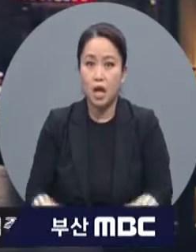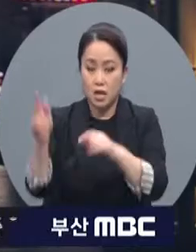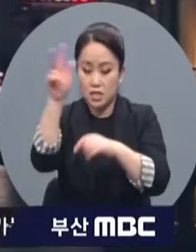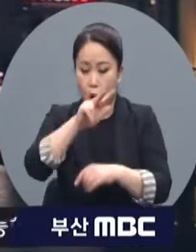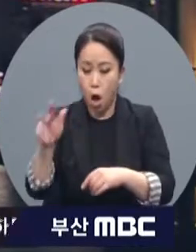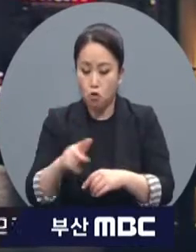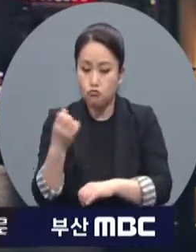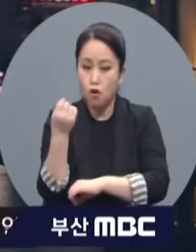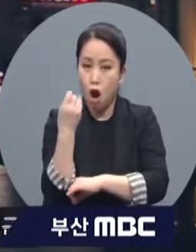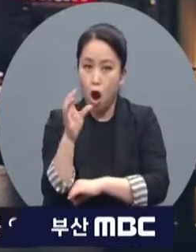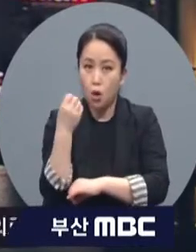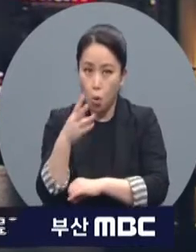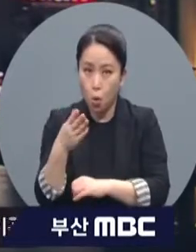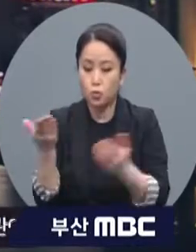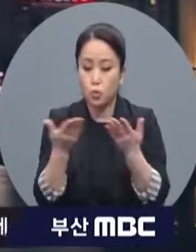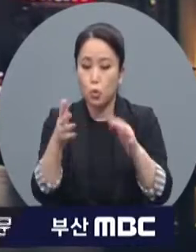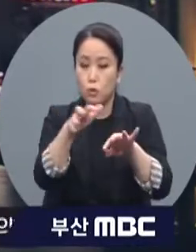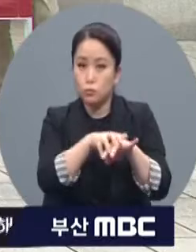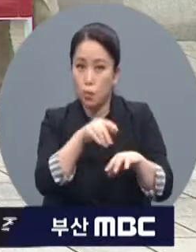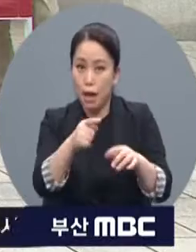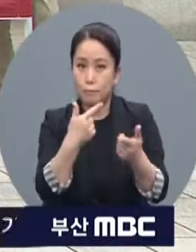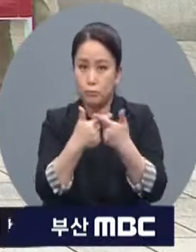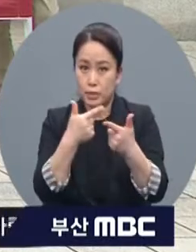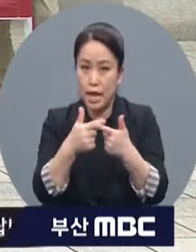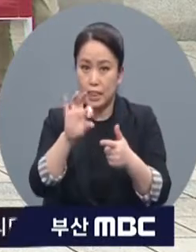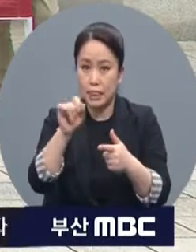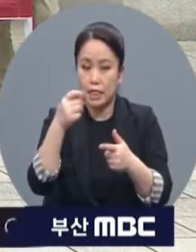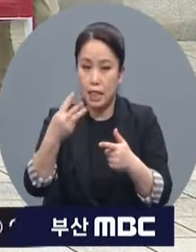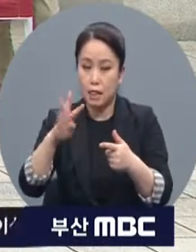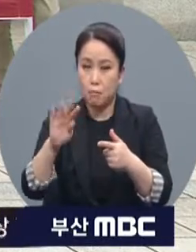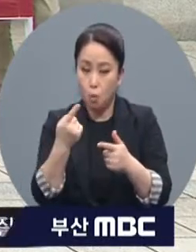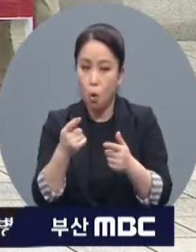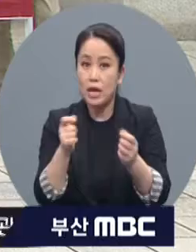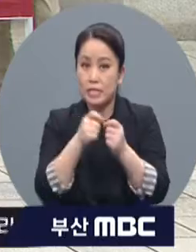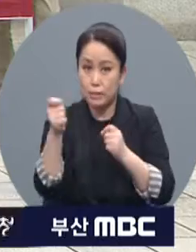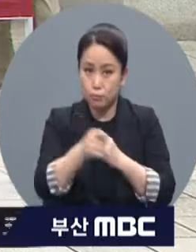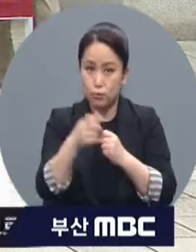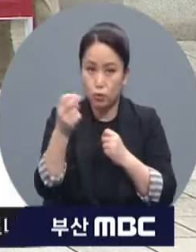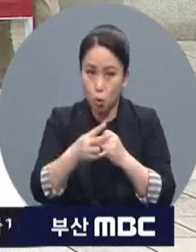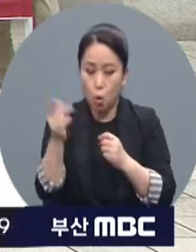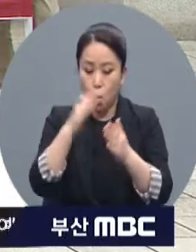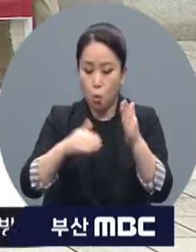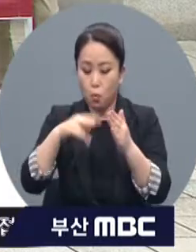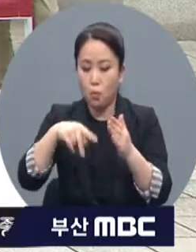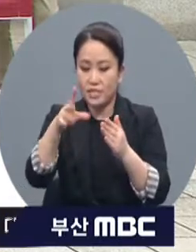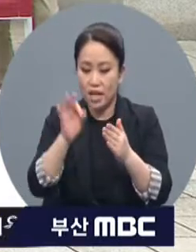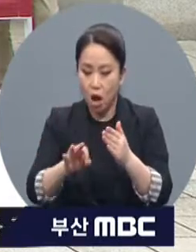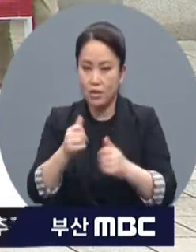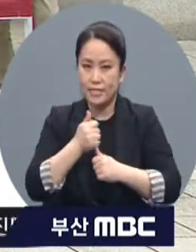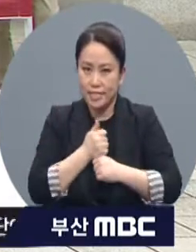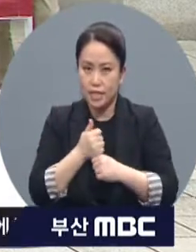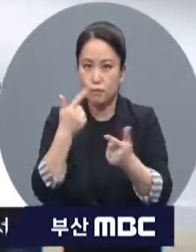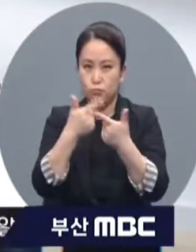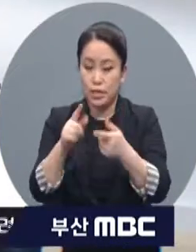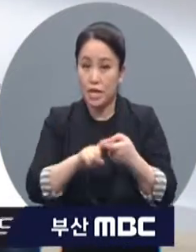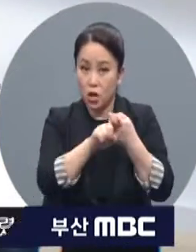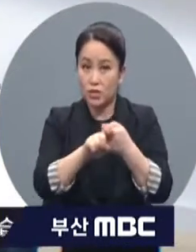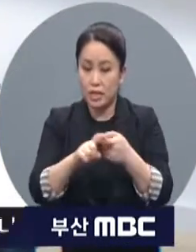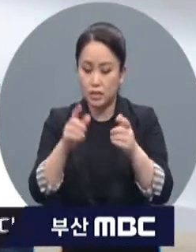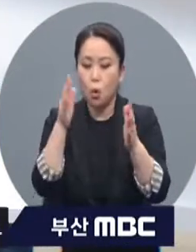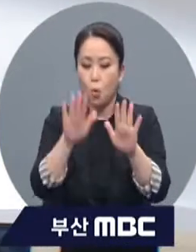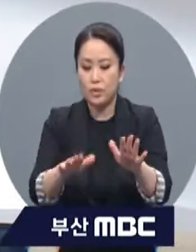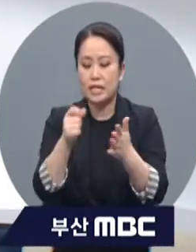전국 언론 노동조합 부산일보 지부와 언론 공공성 지키기 부산연대 등은 오늘 기자회견을 갖고